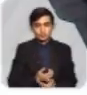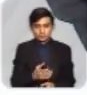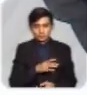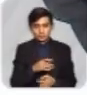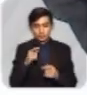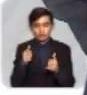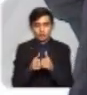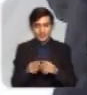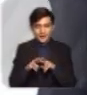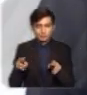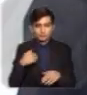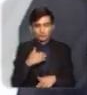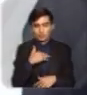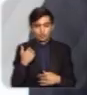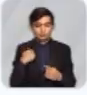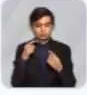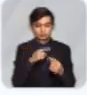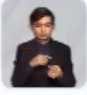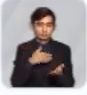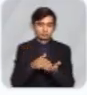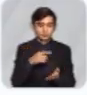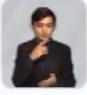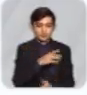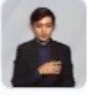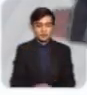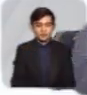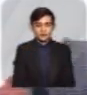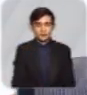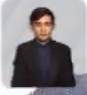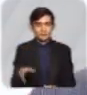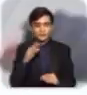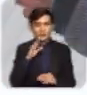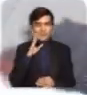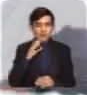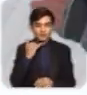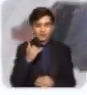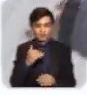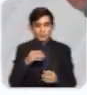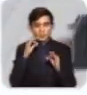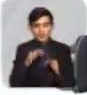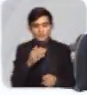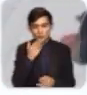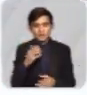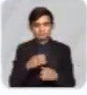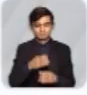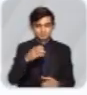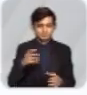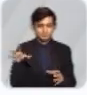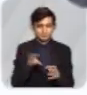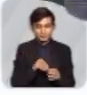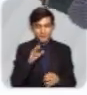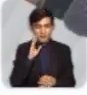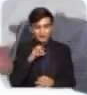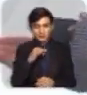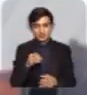с таким соседством категорически не согласны. Все воды, которые будут просачиваться через их неправильно установленный септик,